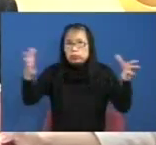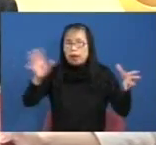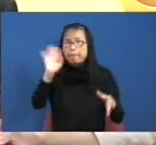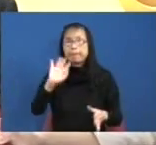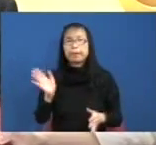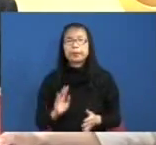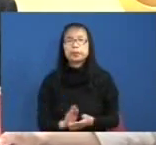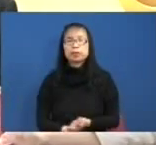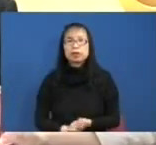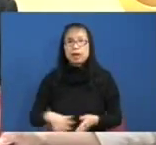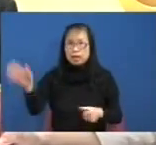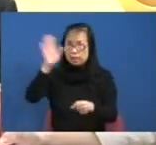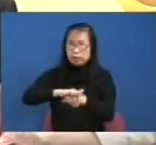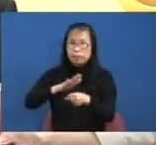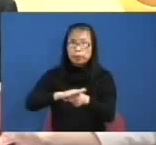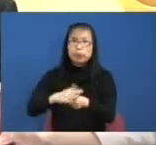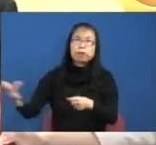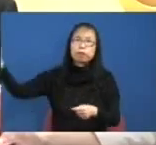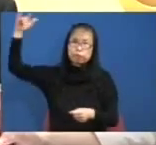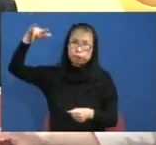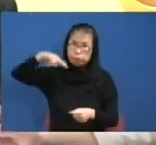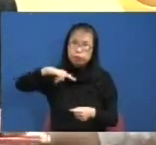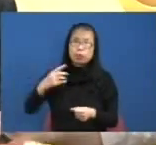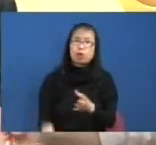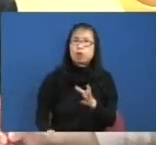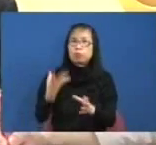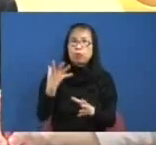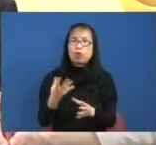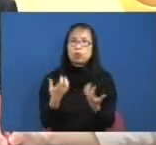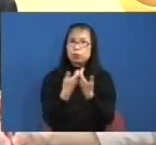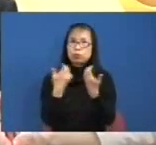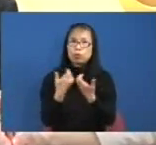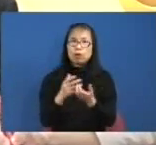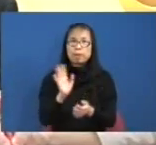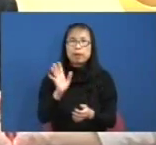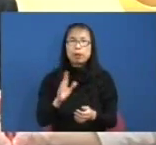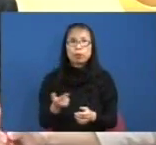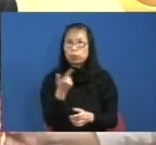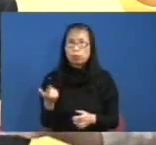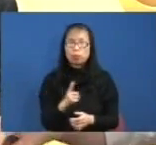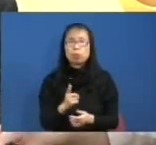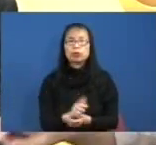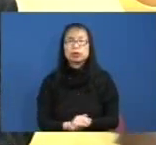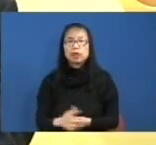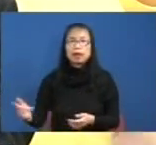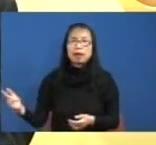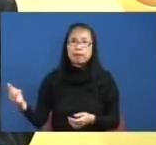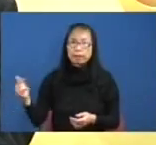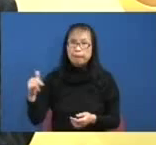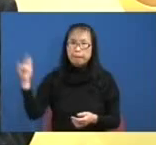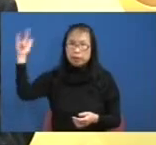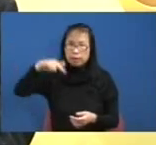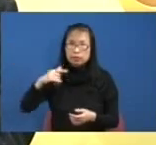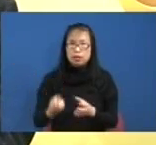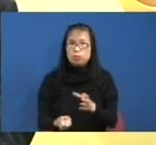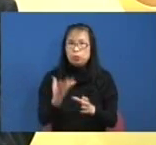從日本嚟嘅菜蔬嘅話咧，個量咧唔算係好多。咁同埋佢嚟嘅菜